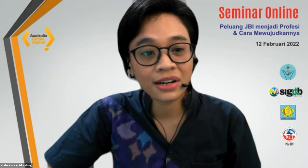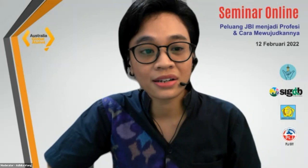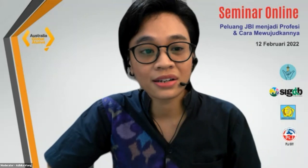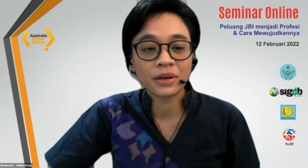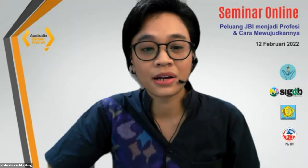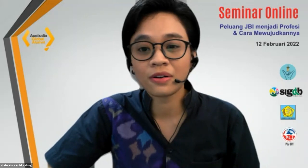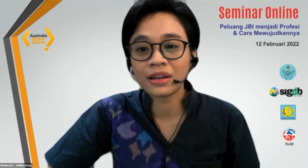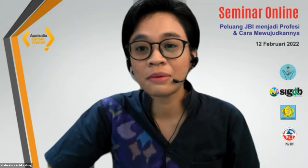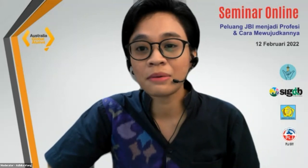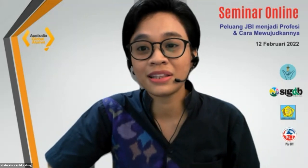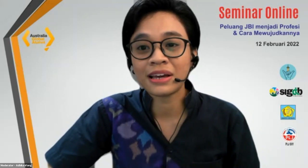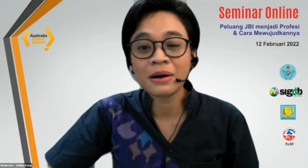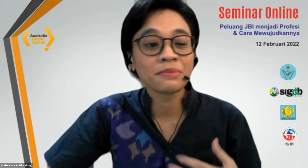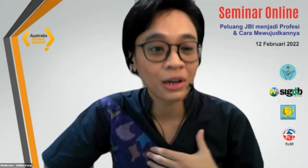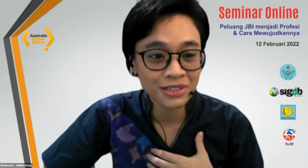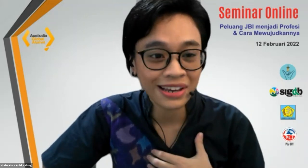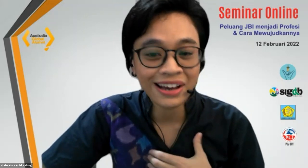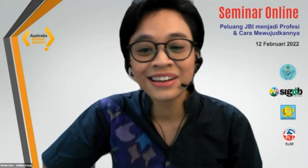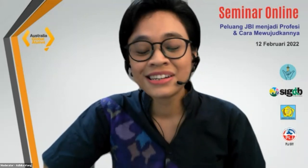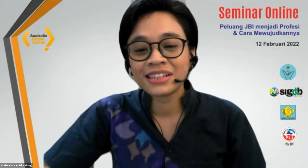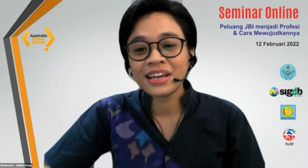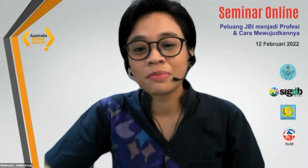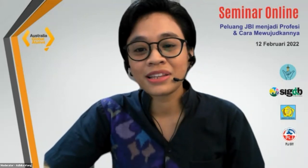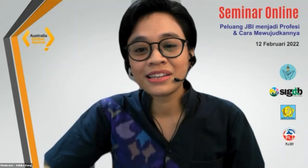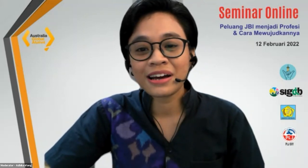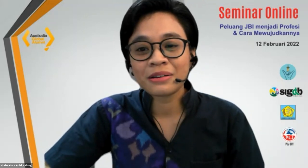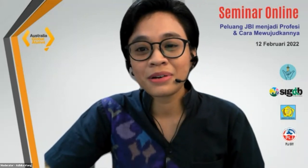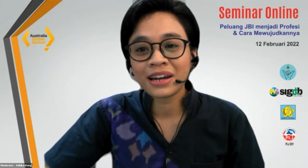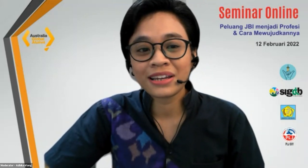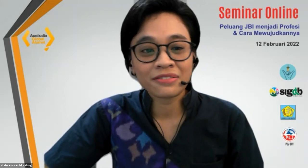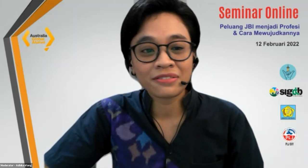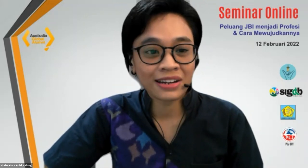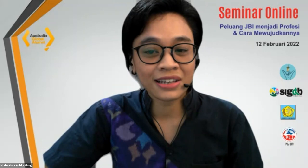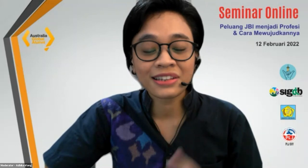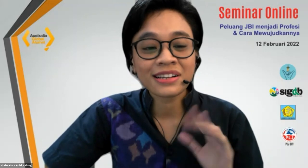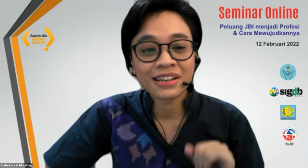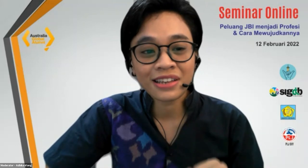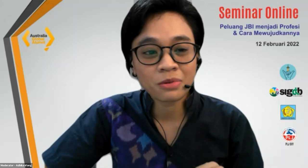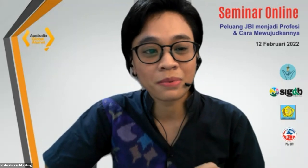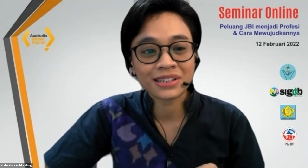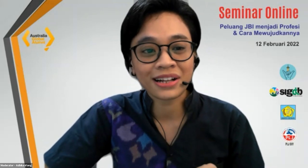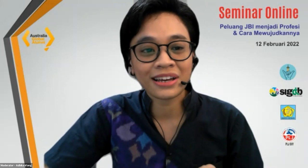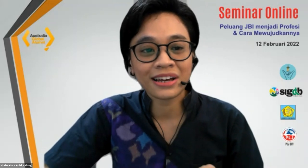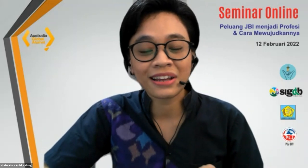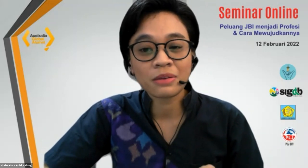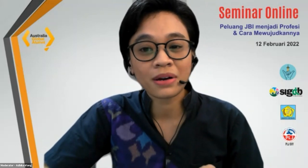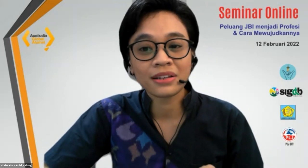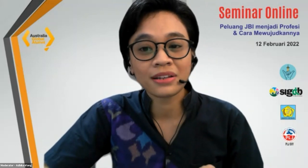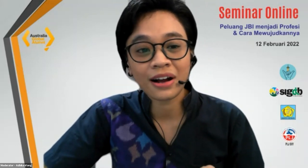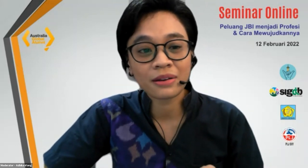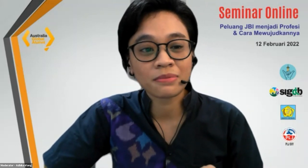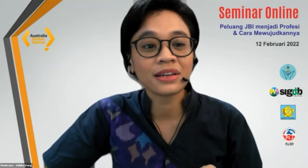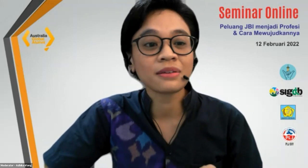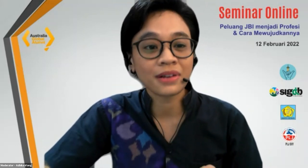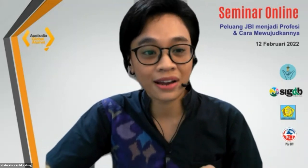mau yang hendak disampaikan oleh panitia melalui saya jadi ada pertanyaan mengenai daftar hadir Tenang saja Ibu Bapak sekalian nanti